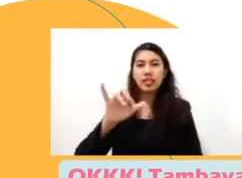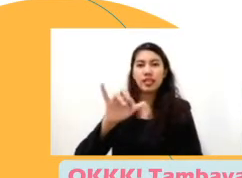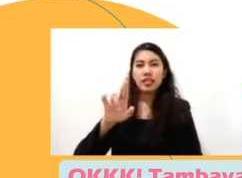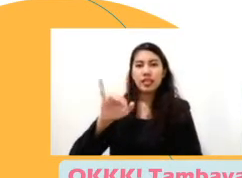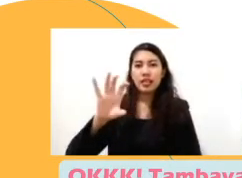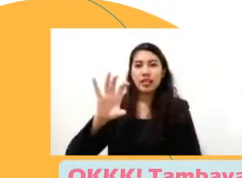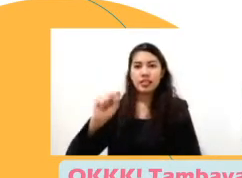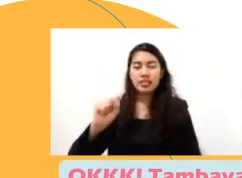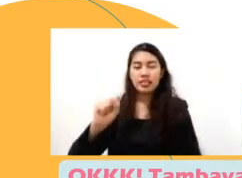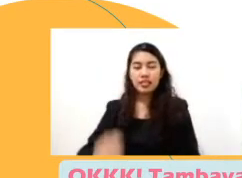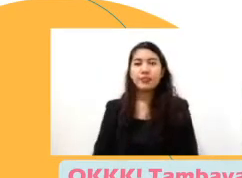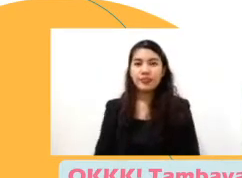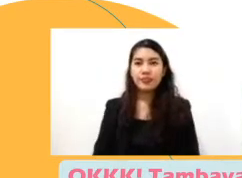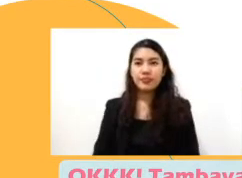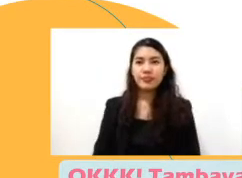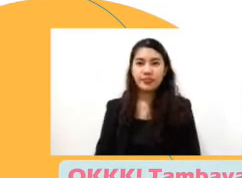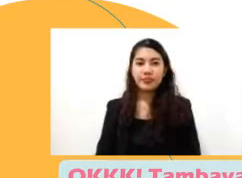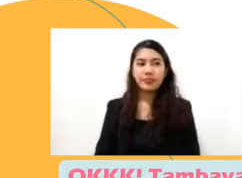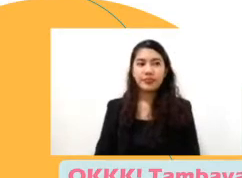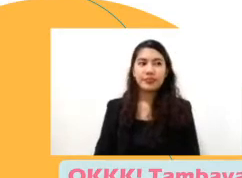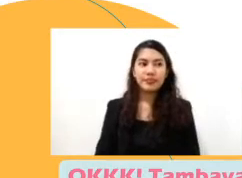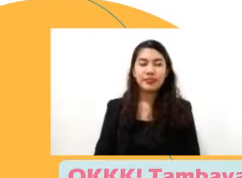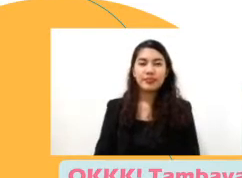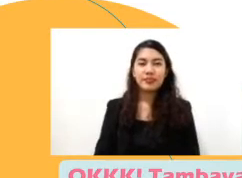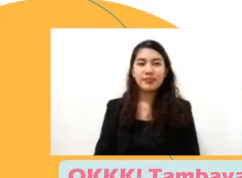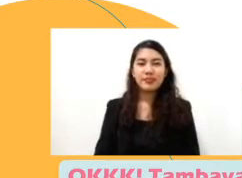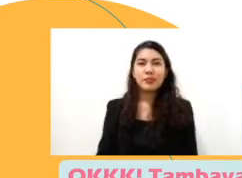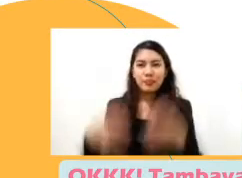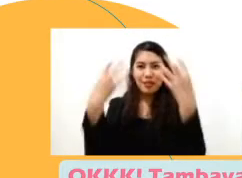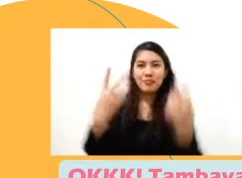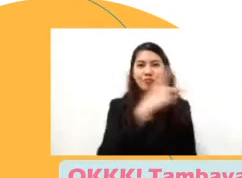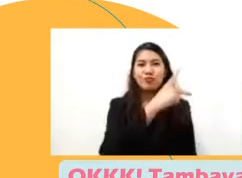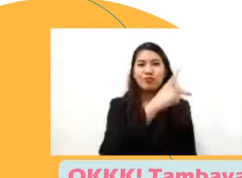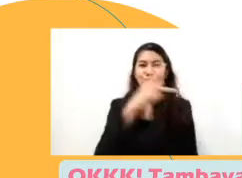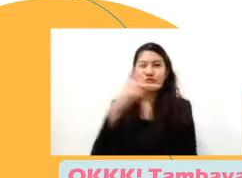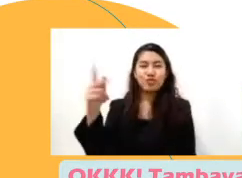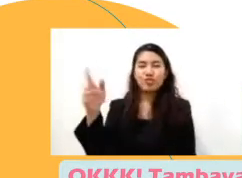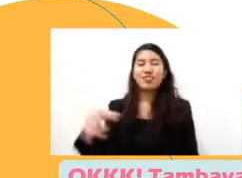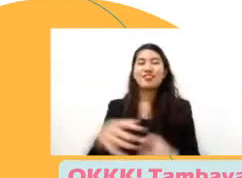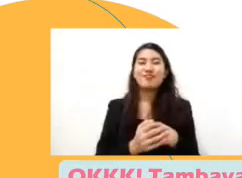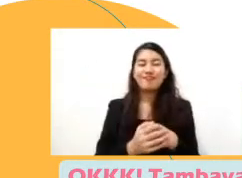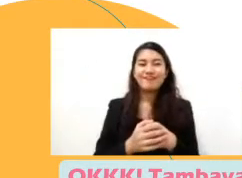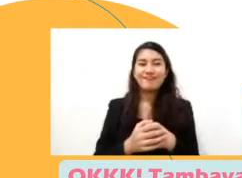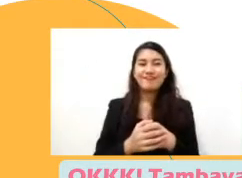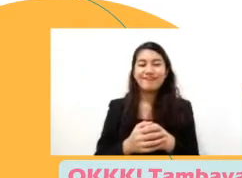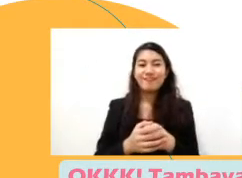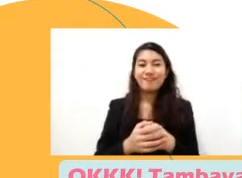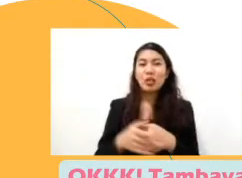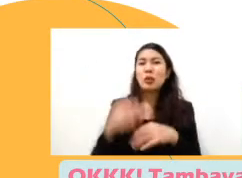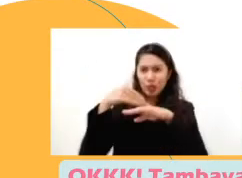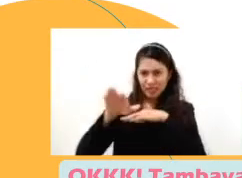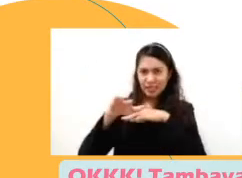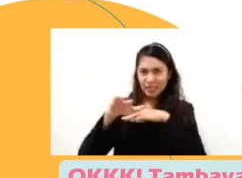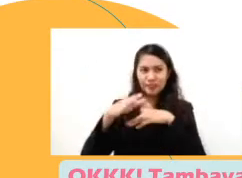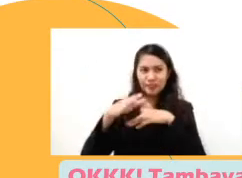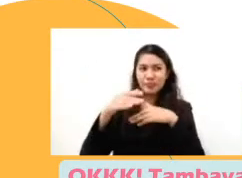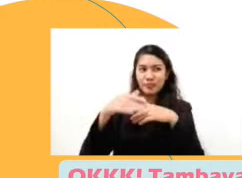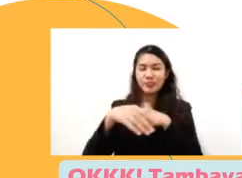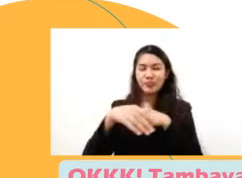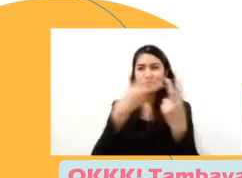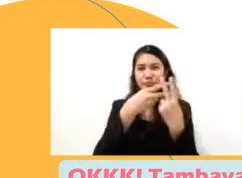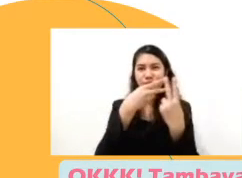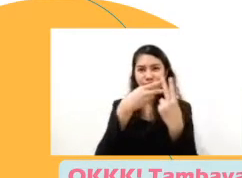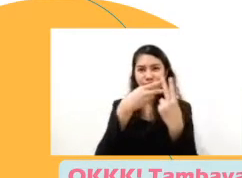Wala. Mali-mali yan. Go Kuya Sig, kaya mo na. Hindi ako mahilig, hindi ako marunong mag-type. Yan. So,